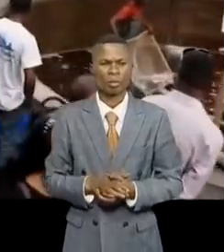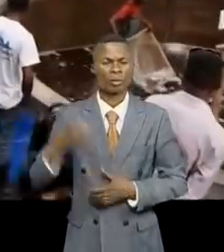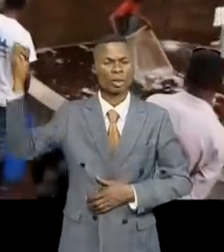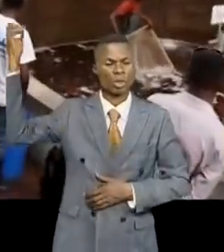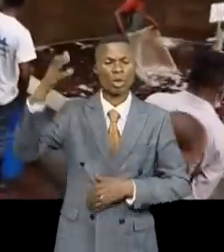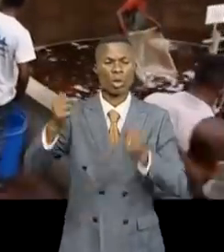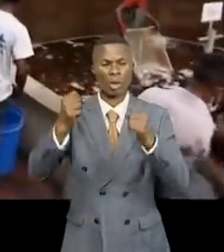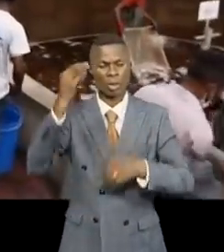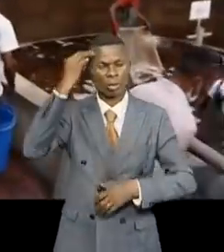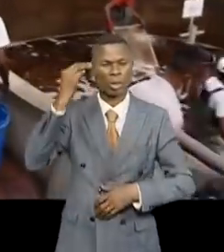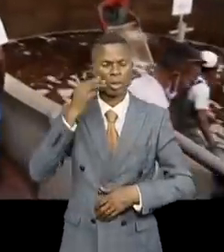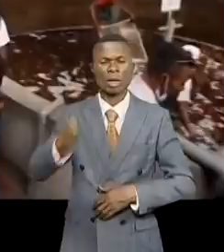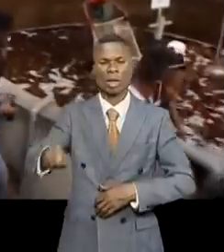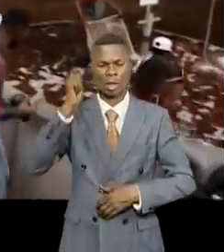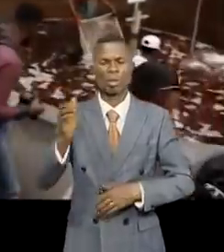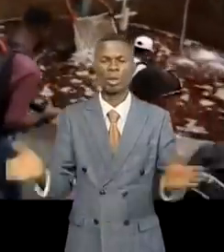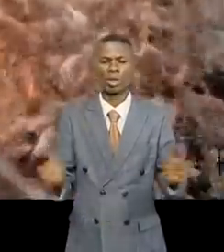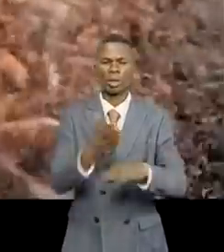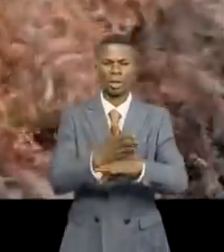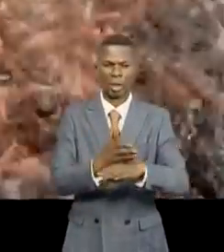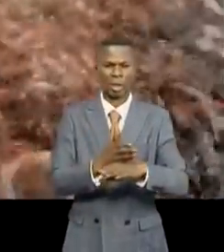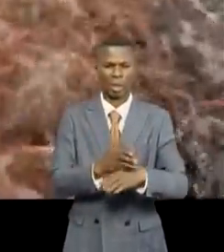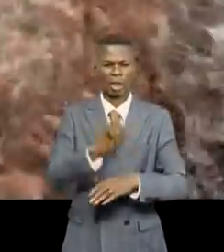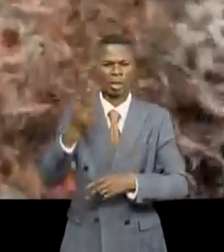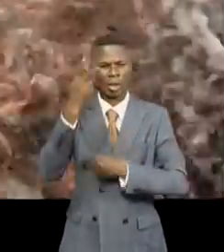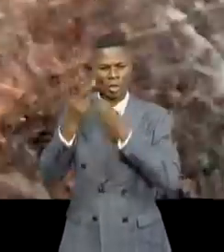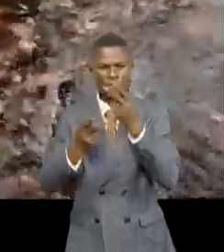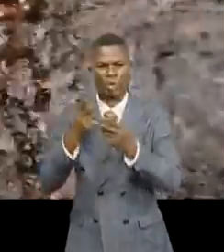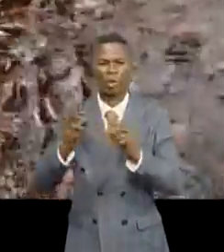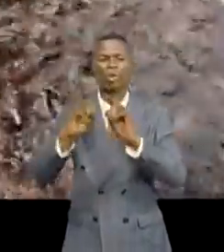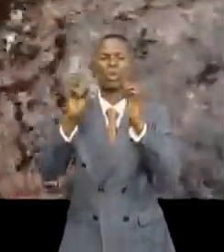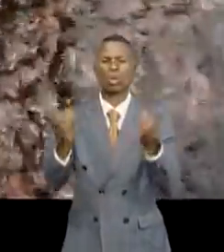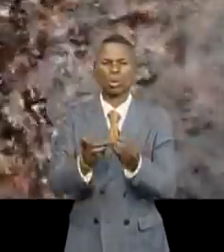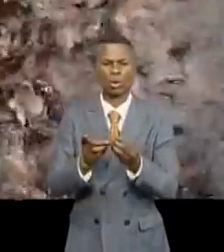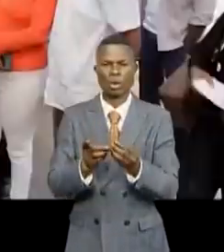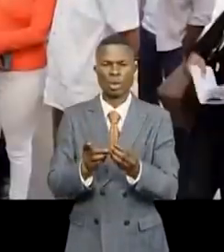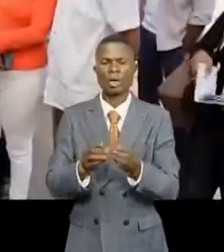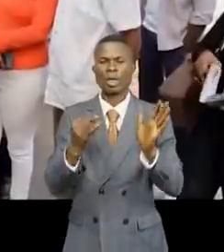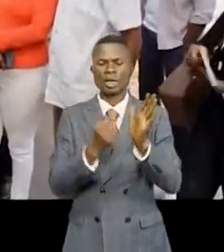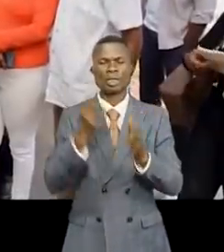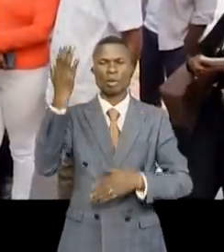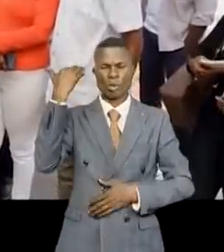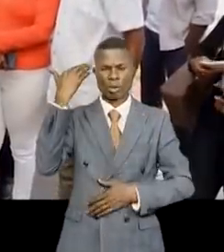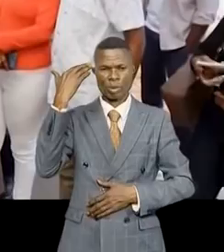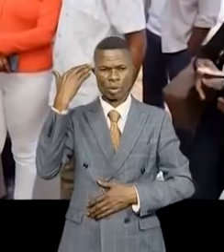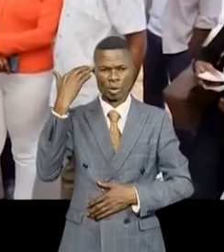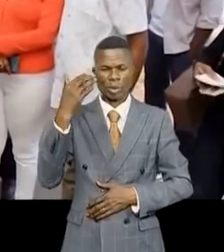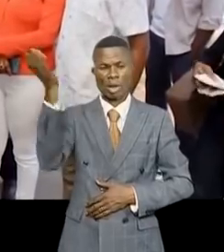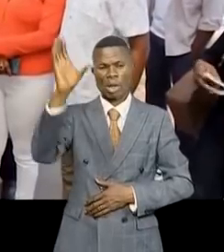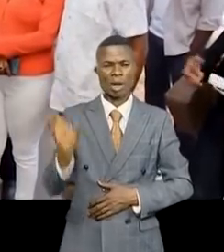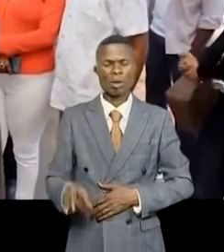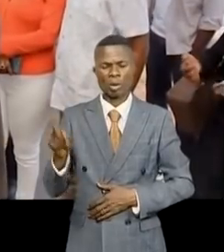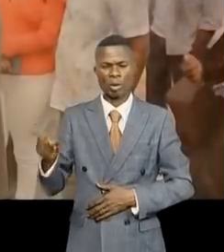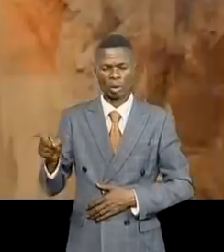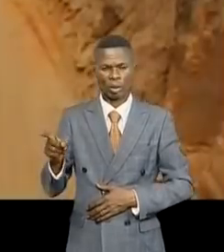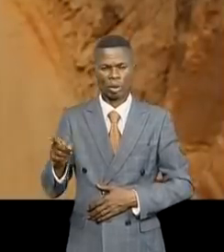accablant que le ministre de la Pêche et Élevage, Adjim Bokele Djema, et sa délégation se sont rendus le week-end dernier au Cap Congo à Kinshasa